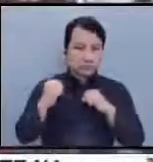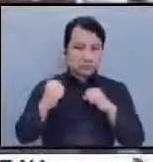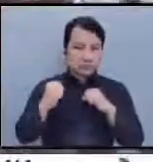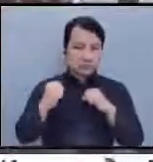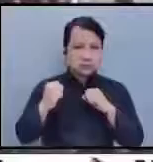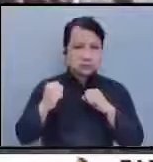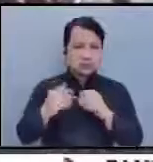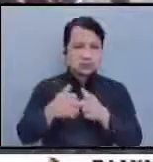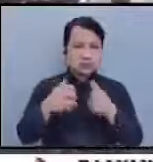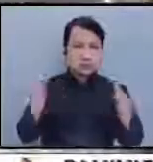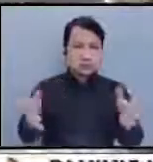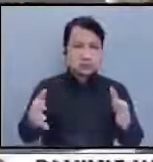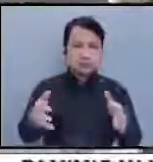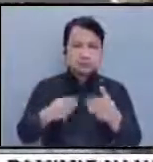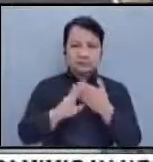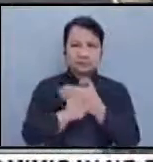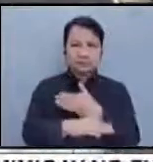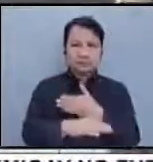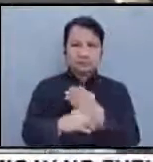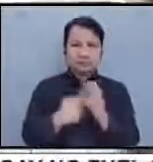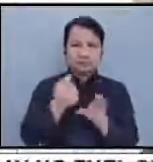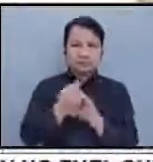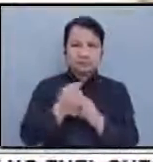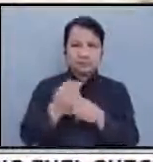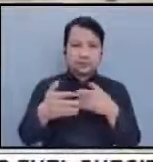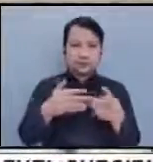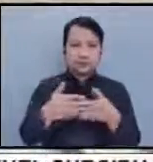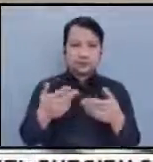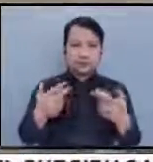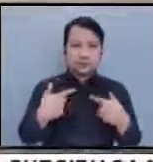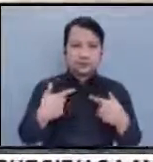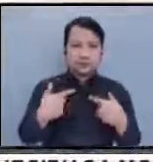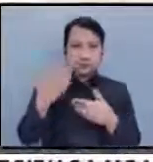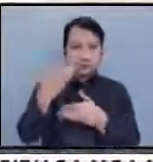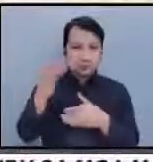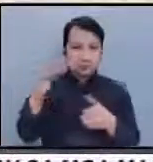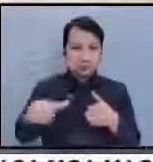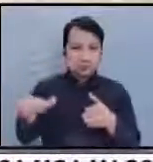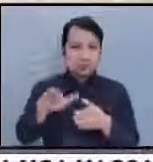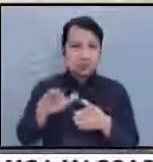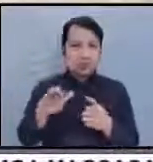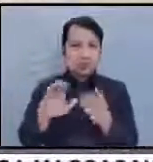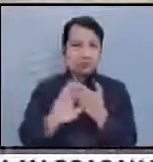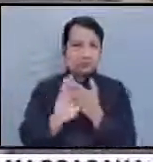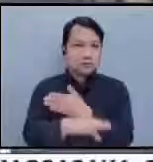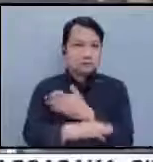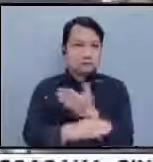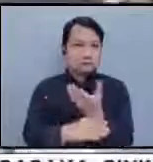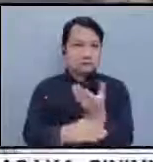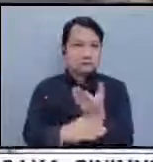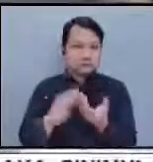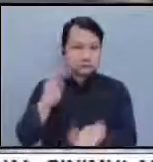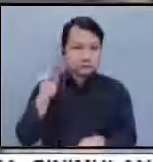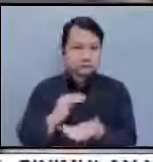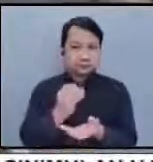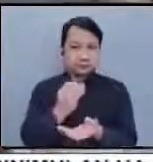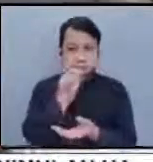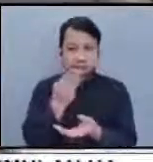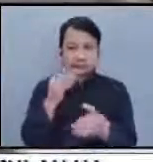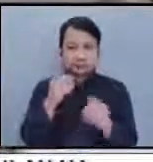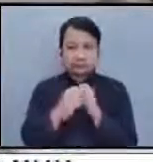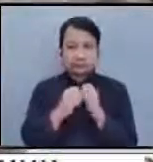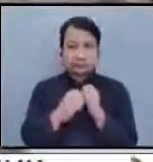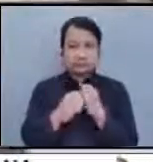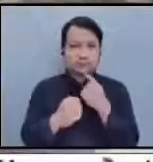ang traffic ay ibabalik ang truck ban o kahit ang pagkakaroon ng window hours para dito. Bagya namang bumaba ang volume ng sasakyan sa EDSA na ayon